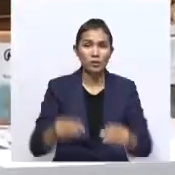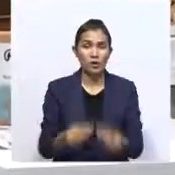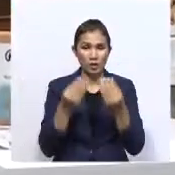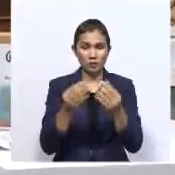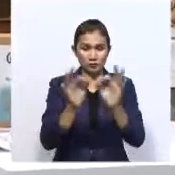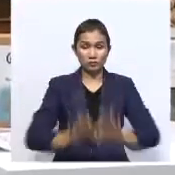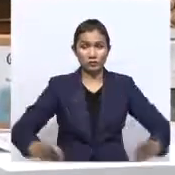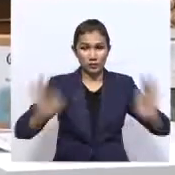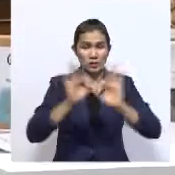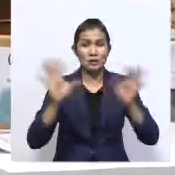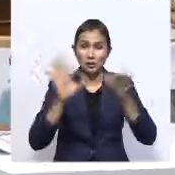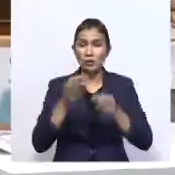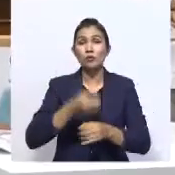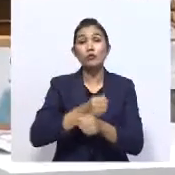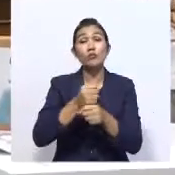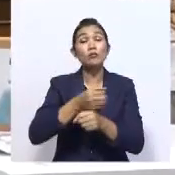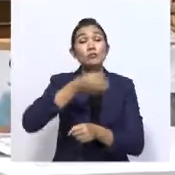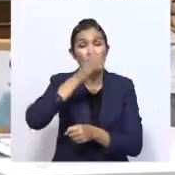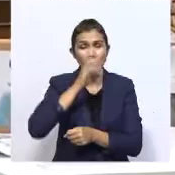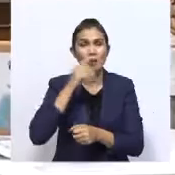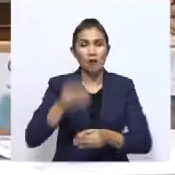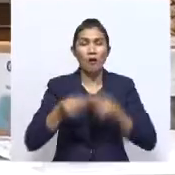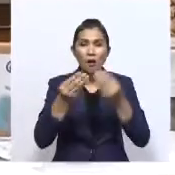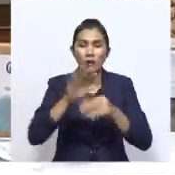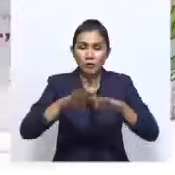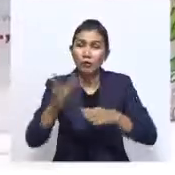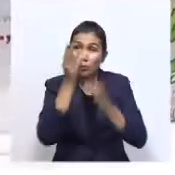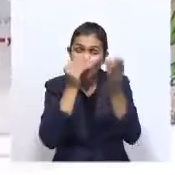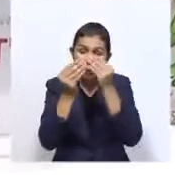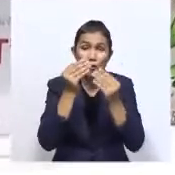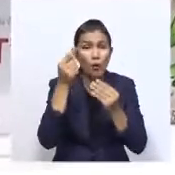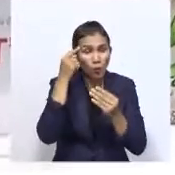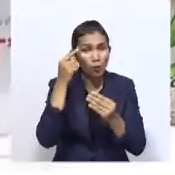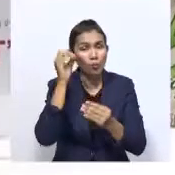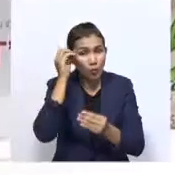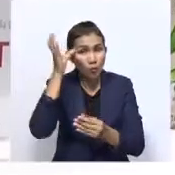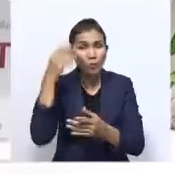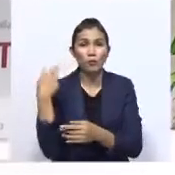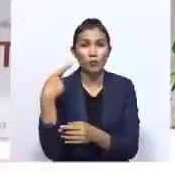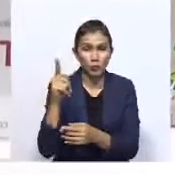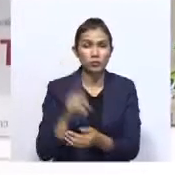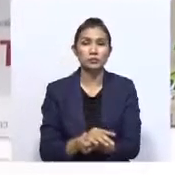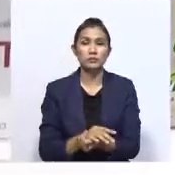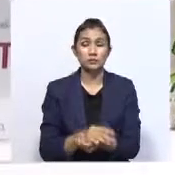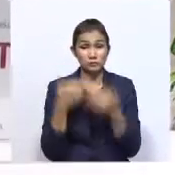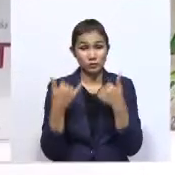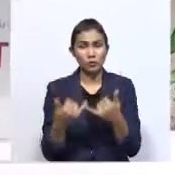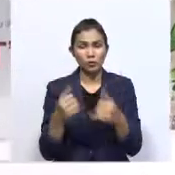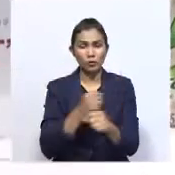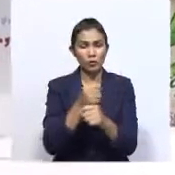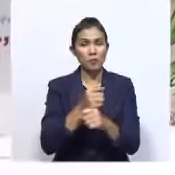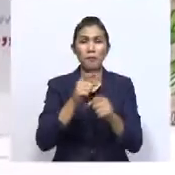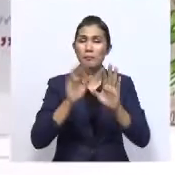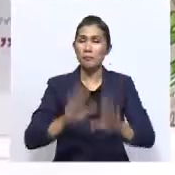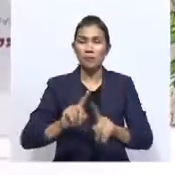ระตุ้นให้ความสำคัญของการบริโภคนมด้วยการให้ความรู้แล้วก็คุณประโยชน์ของนมให้แก่ประชาชนปัจจุบันเนี่ยมีมากกว่